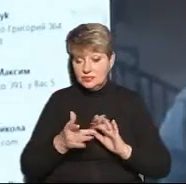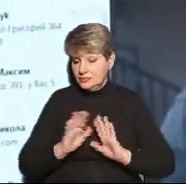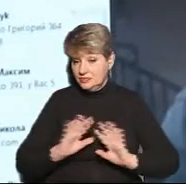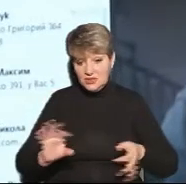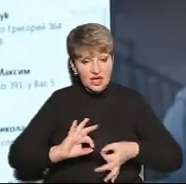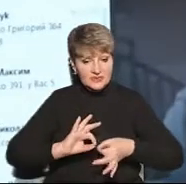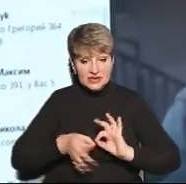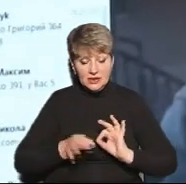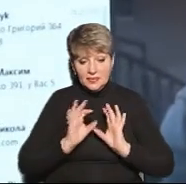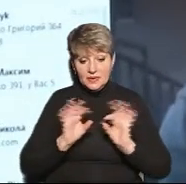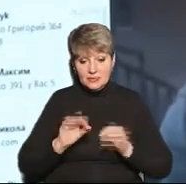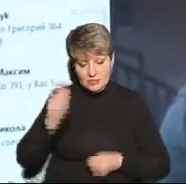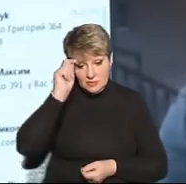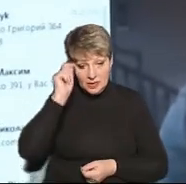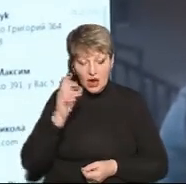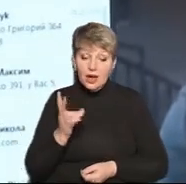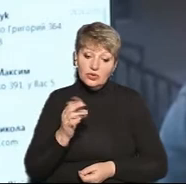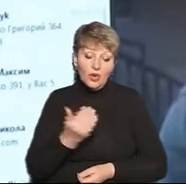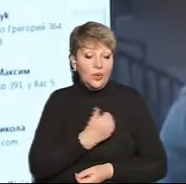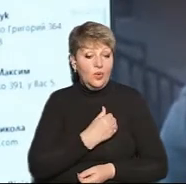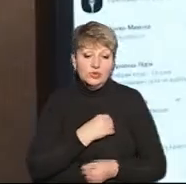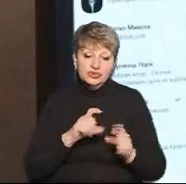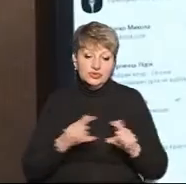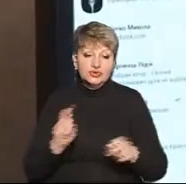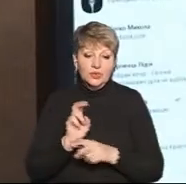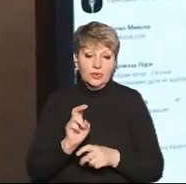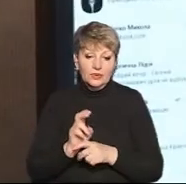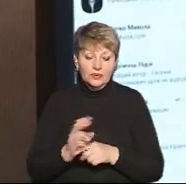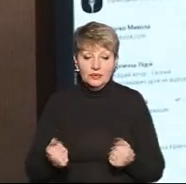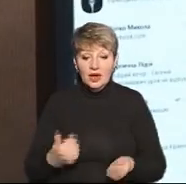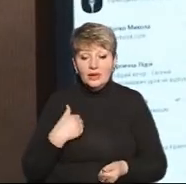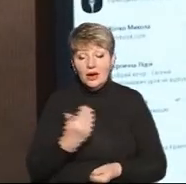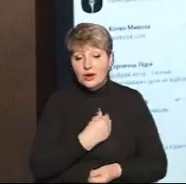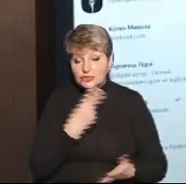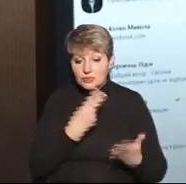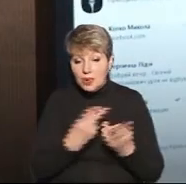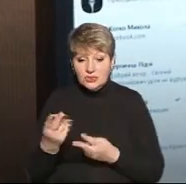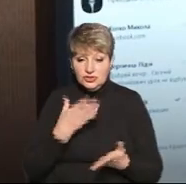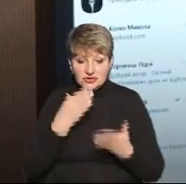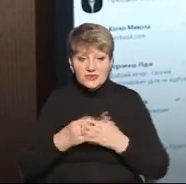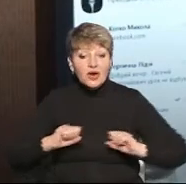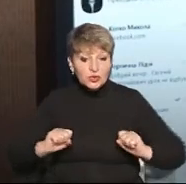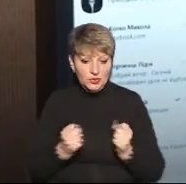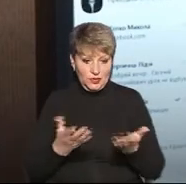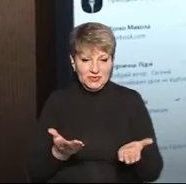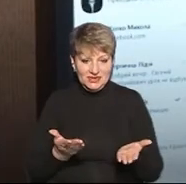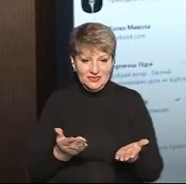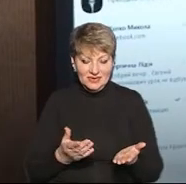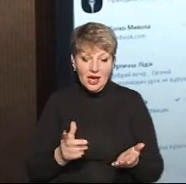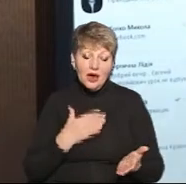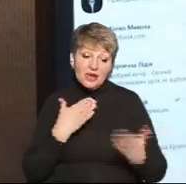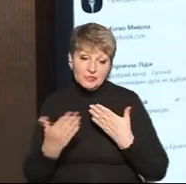говорить школяр Богдан Біляєв, але, каже, хоче до школи. Можна бачити своїх друзів і з